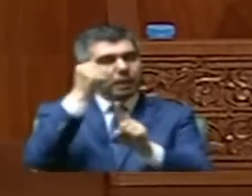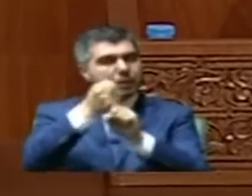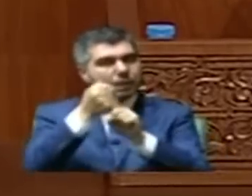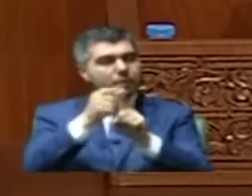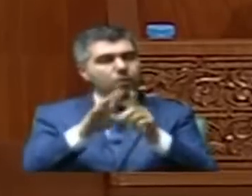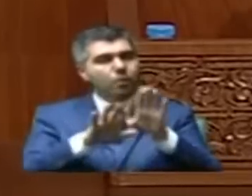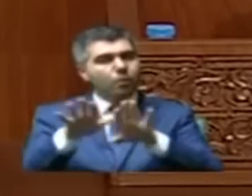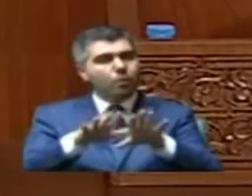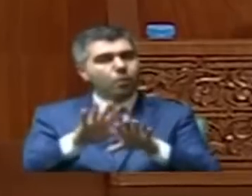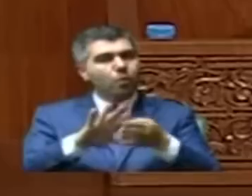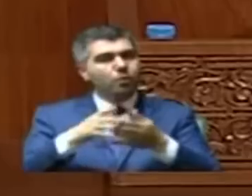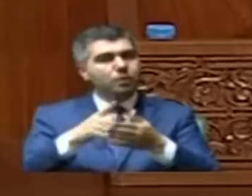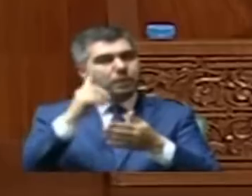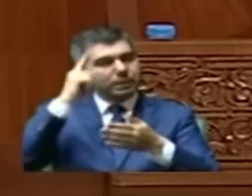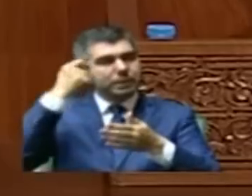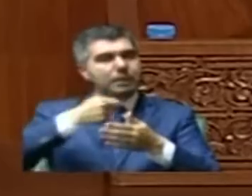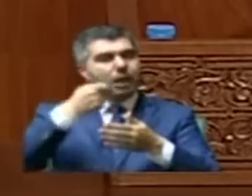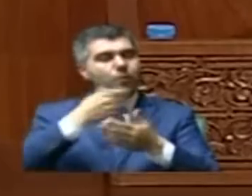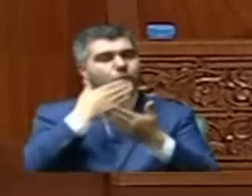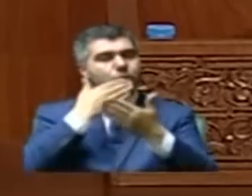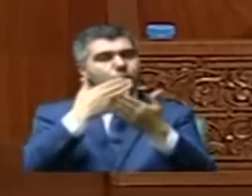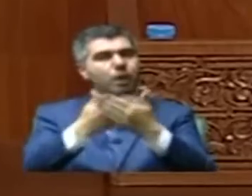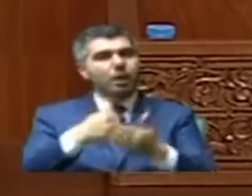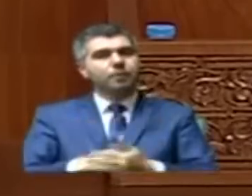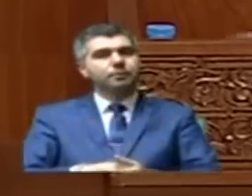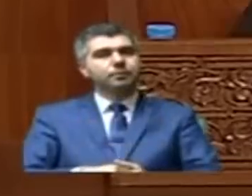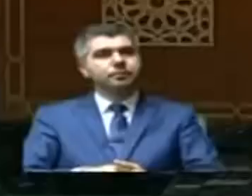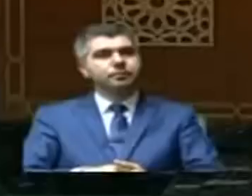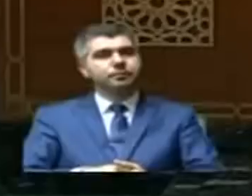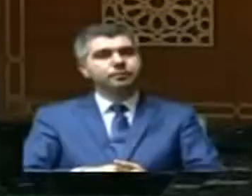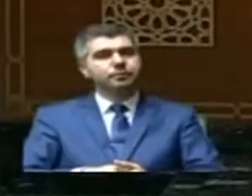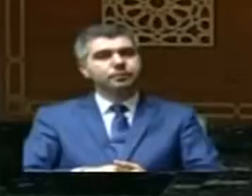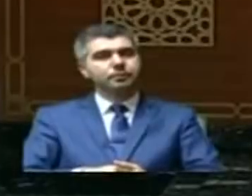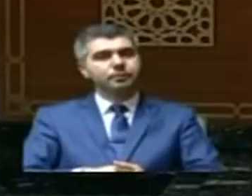التطبيق وتنفيذيه في ارض الواقع شكرا جزيلا والسلام عليكم ورحمه الله وبركاته ch